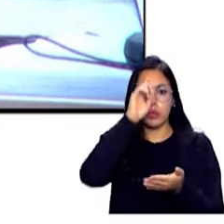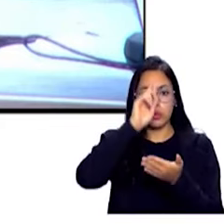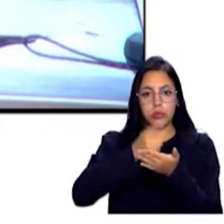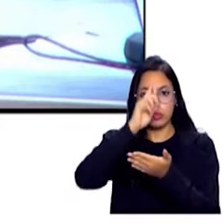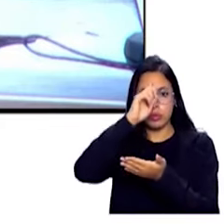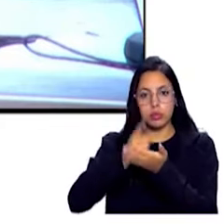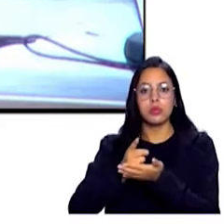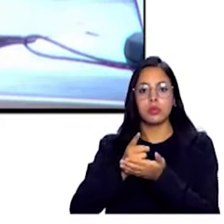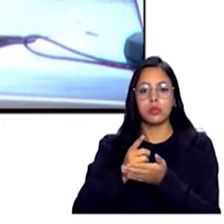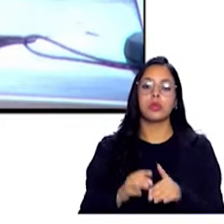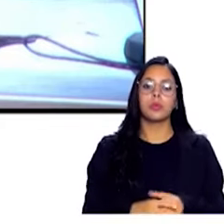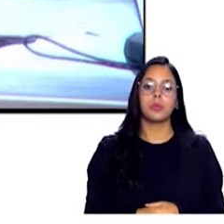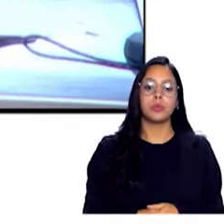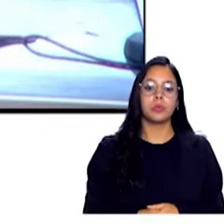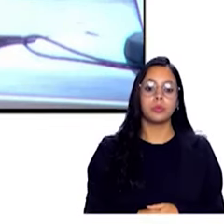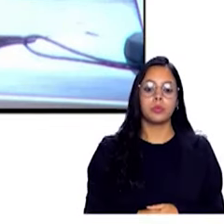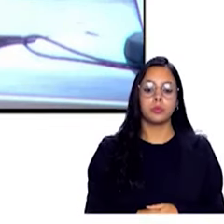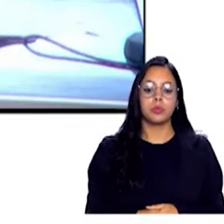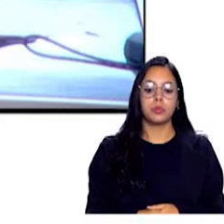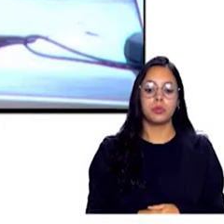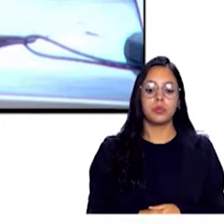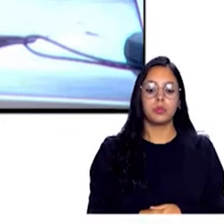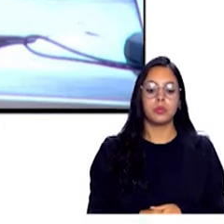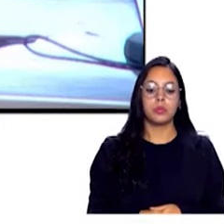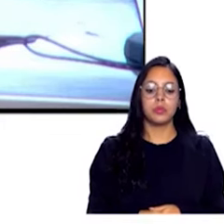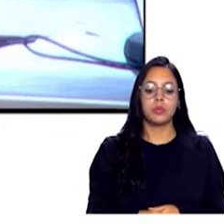délais Il y a tout un Tas